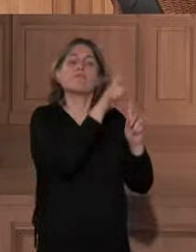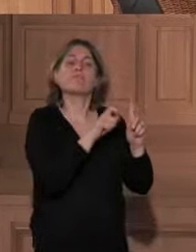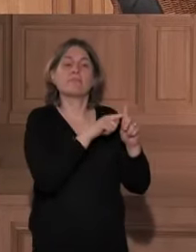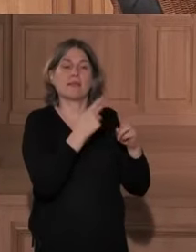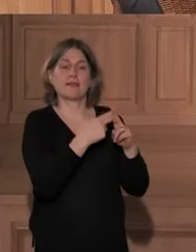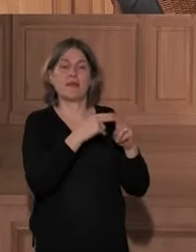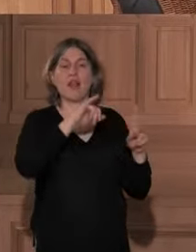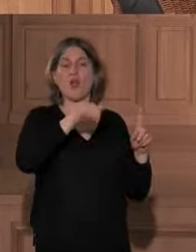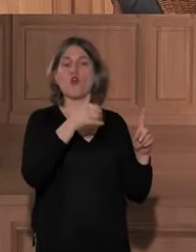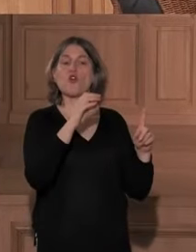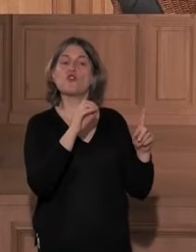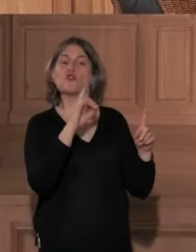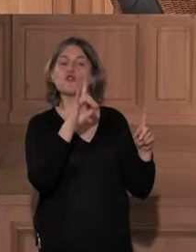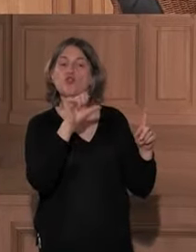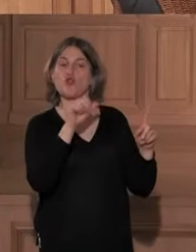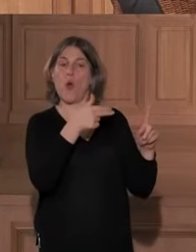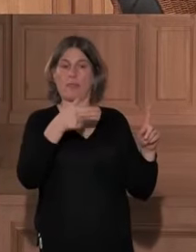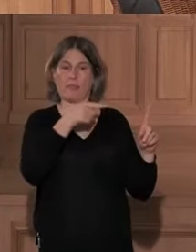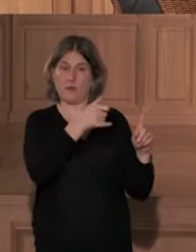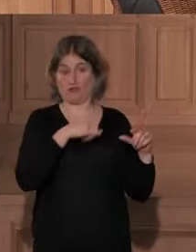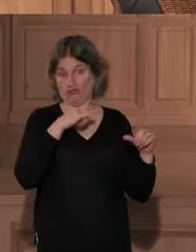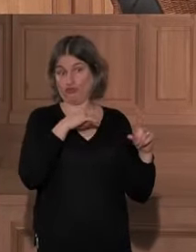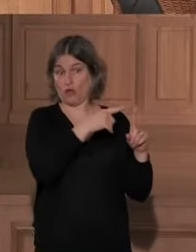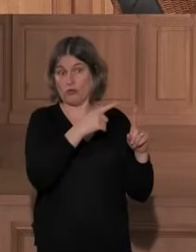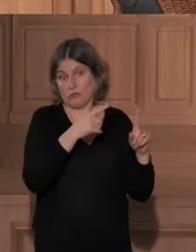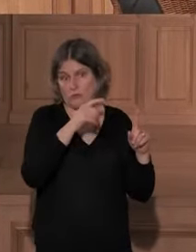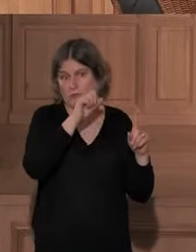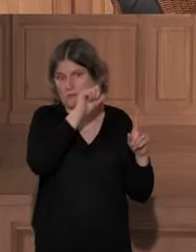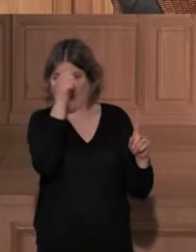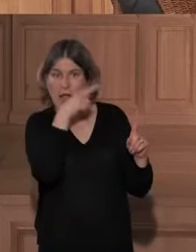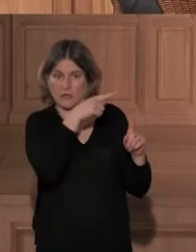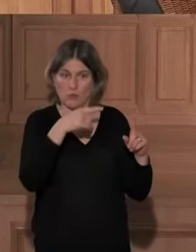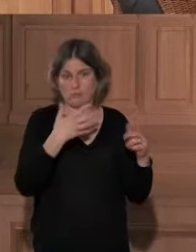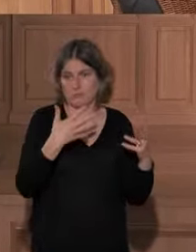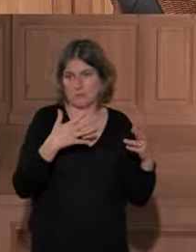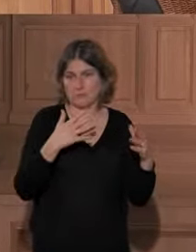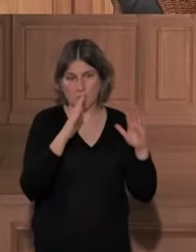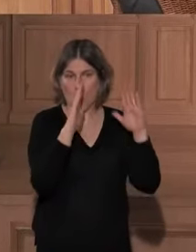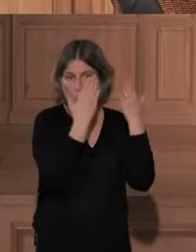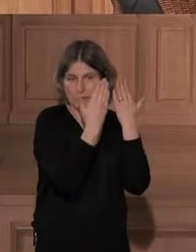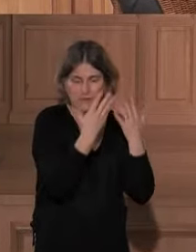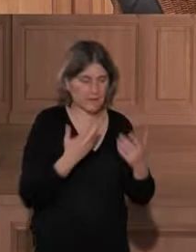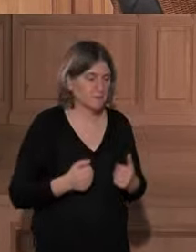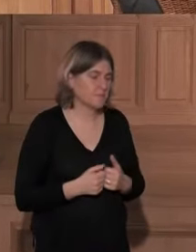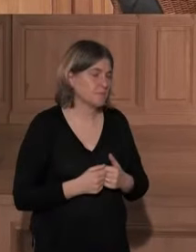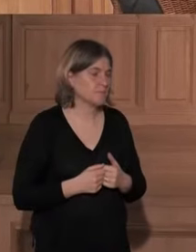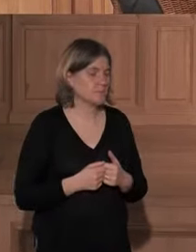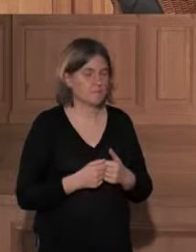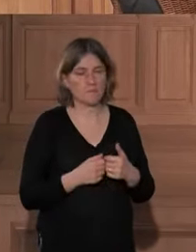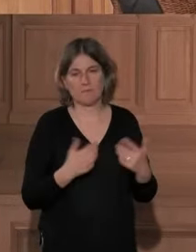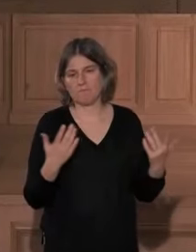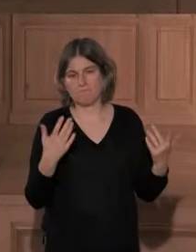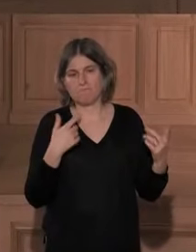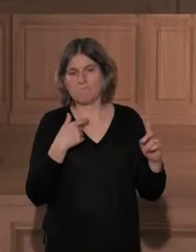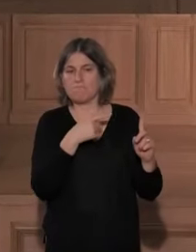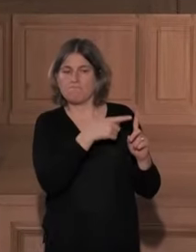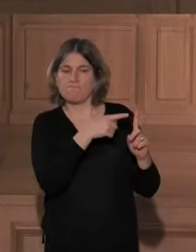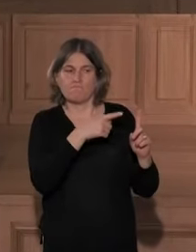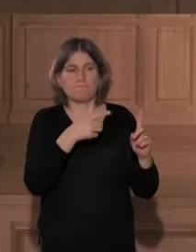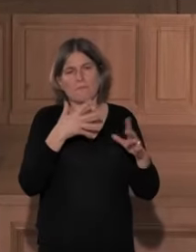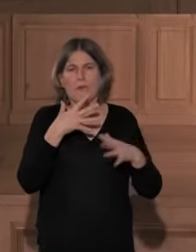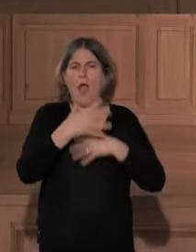et qui n'arrivait pas à se faire reconnaître en tant qu'être humain déjà. Mais je savais que c'était une